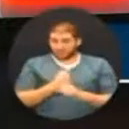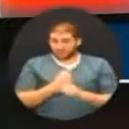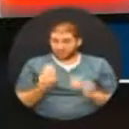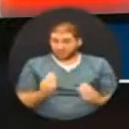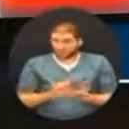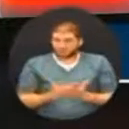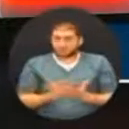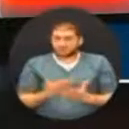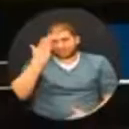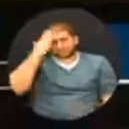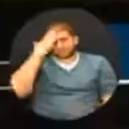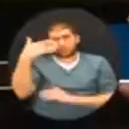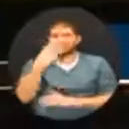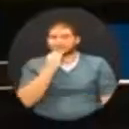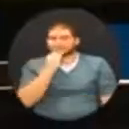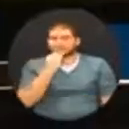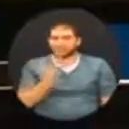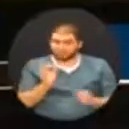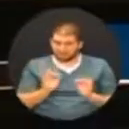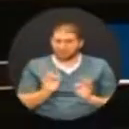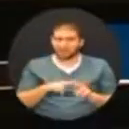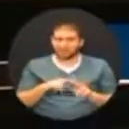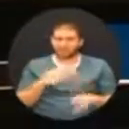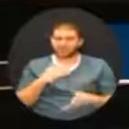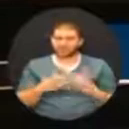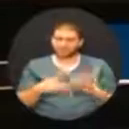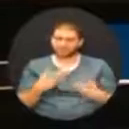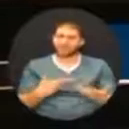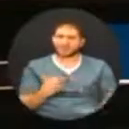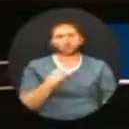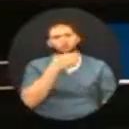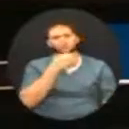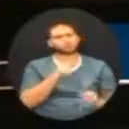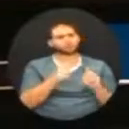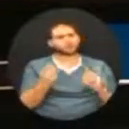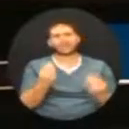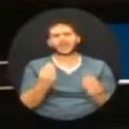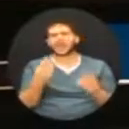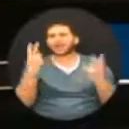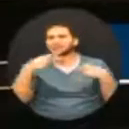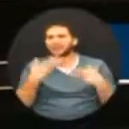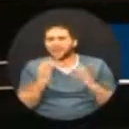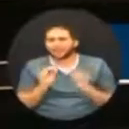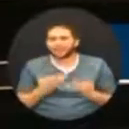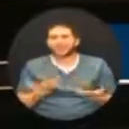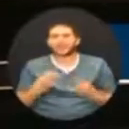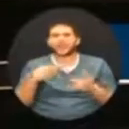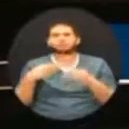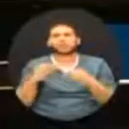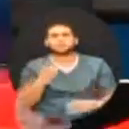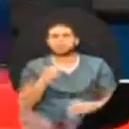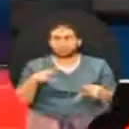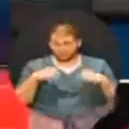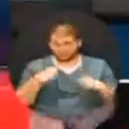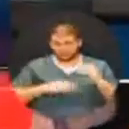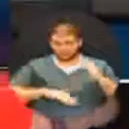מעשה, אז באמת תכירו במדינת ישראל, ונלך לקראת איזשהו תהליך. אבל אין כאן הסכמה אמיתית ופשרה. אז אם הם לא מסכימים, אז אנחנו